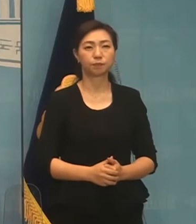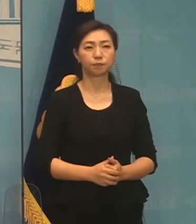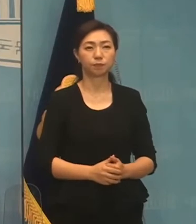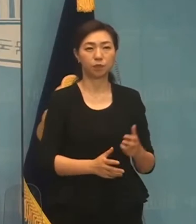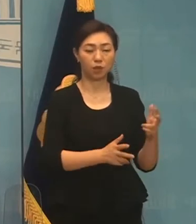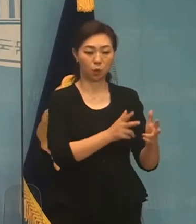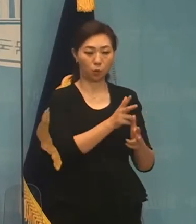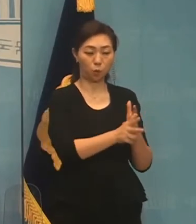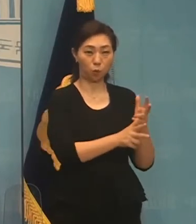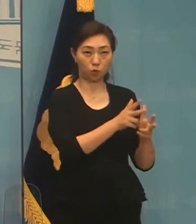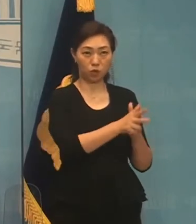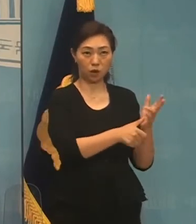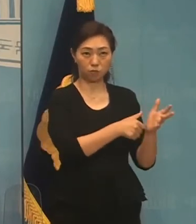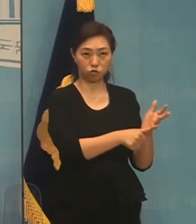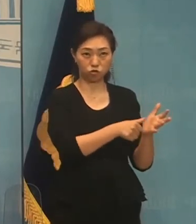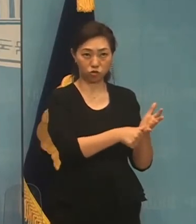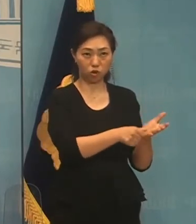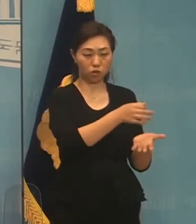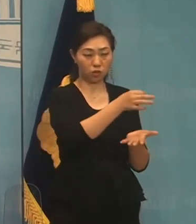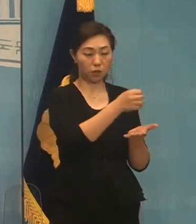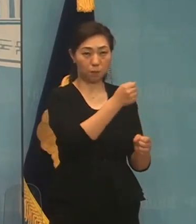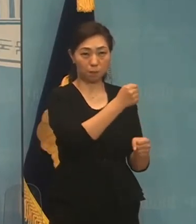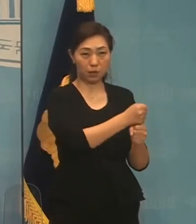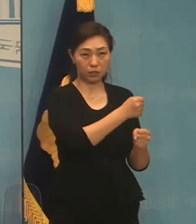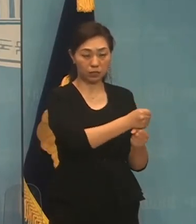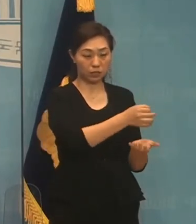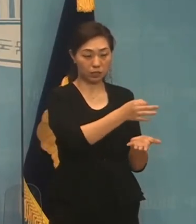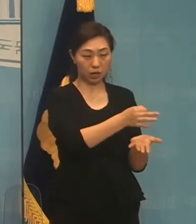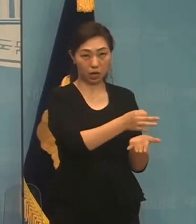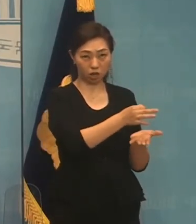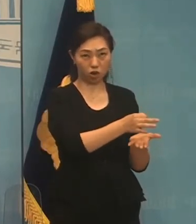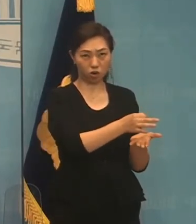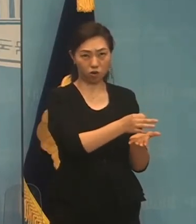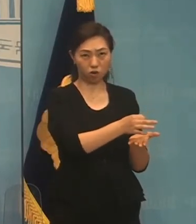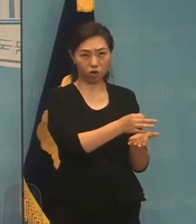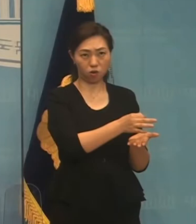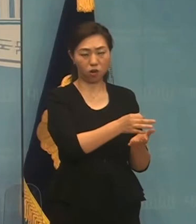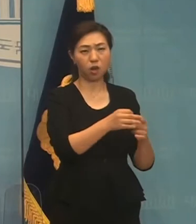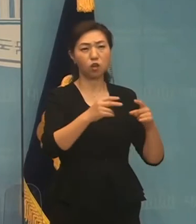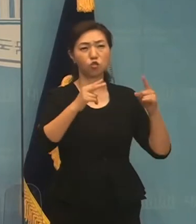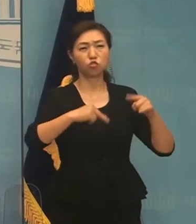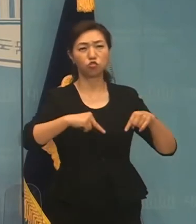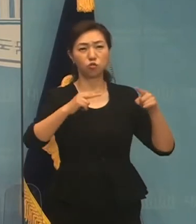공장도 가격에 두 배 이상을 받고